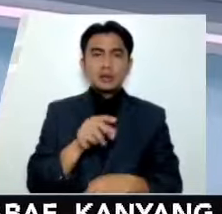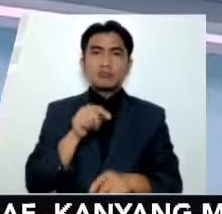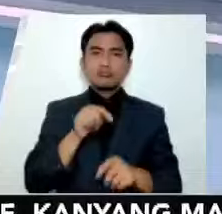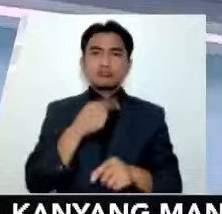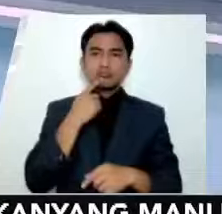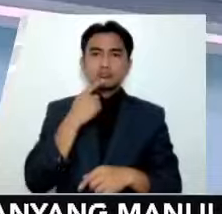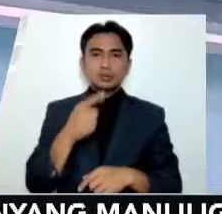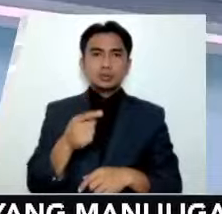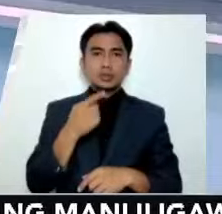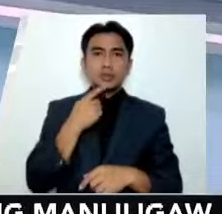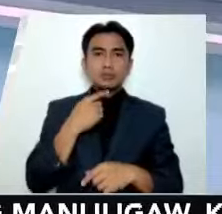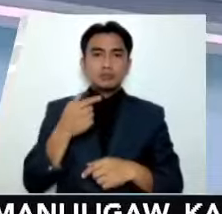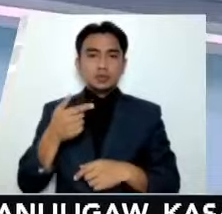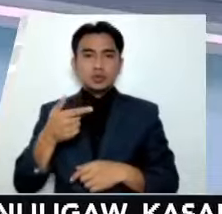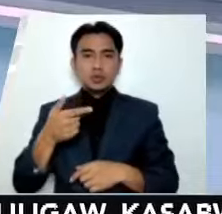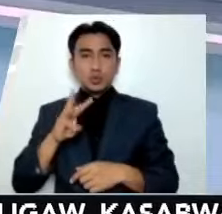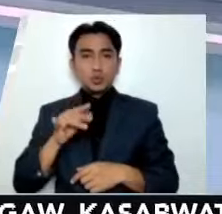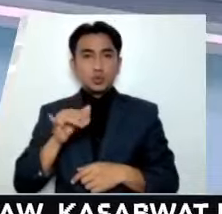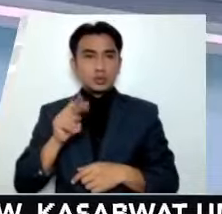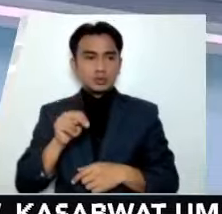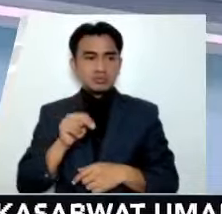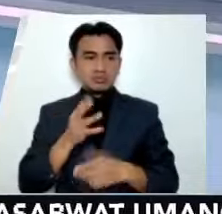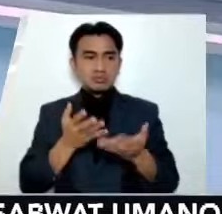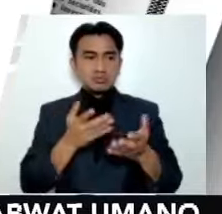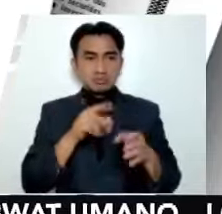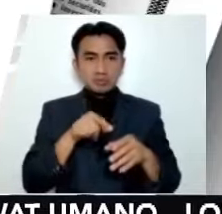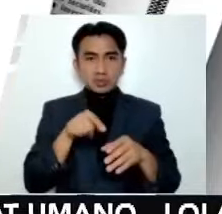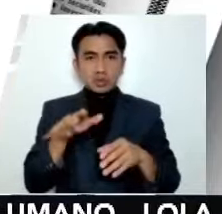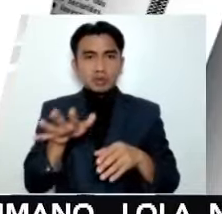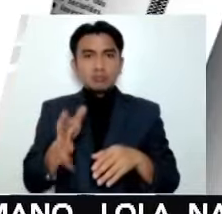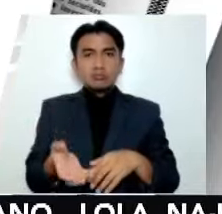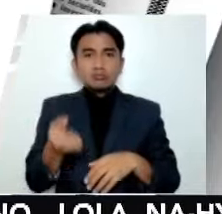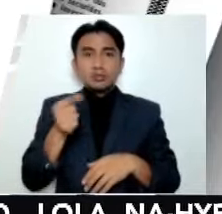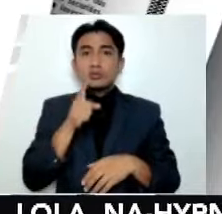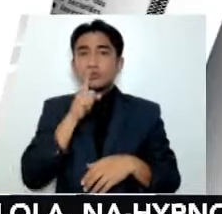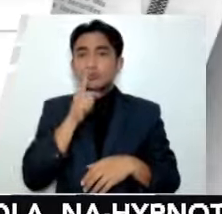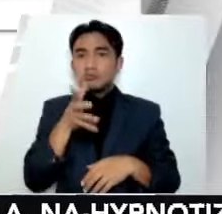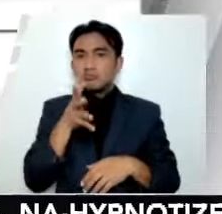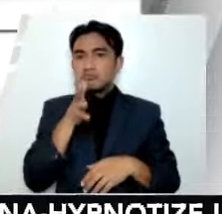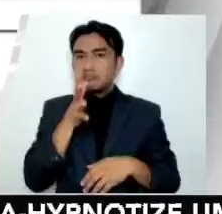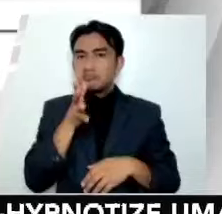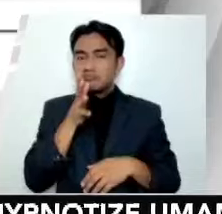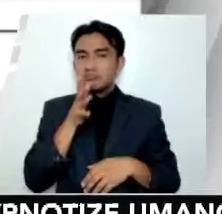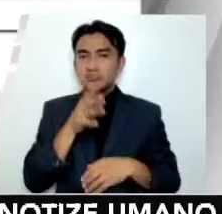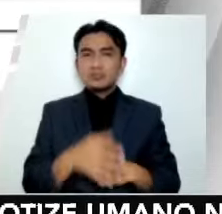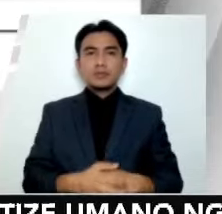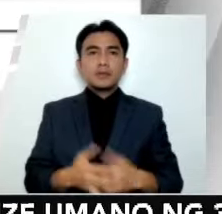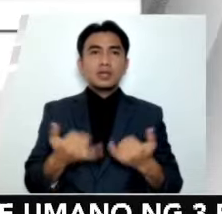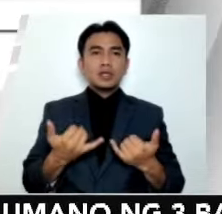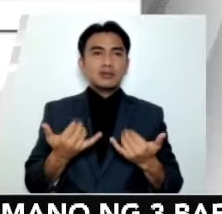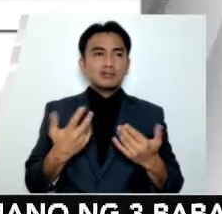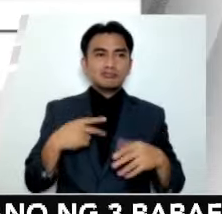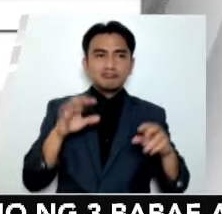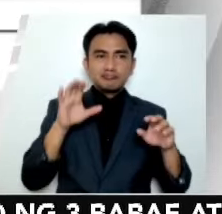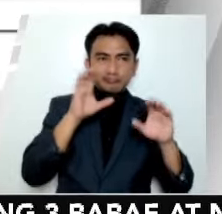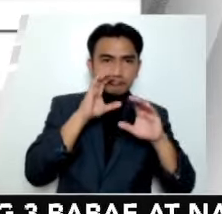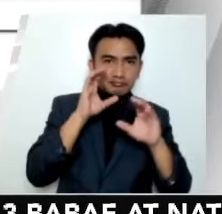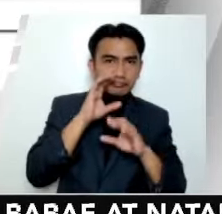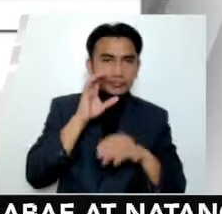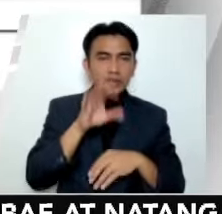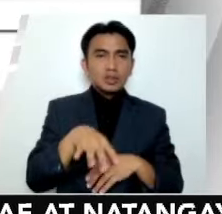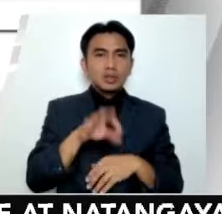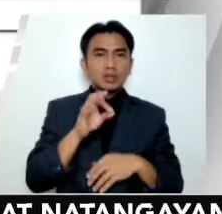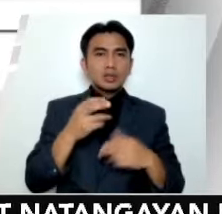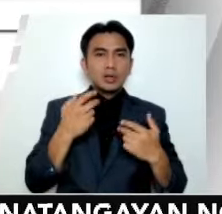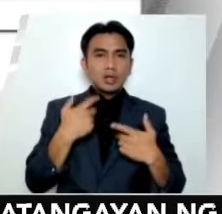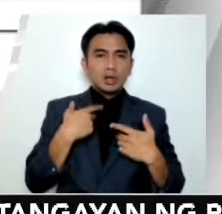Gatchalian na posibleng biological mother ni Guo. Sa mga dokumentong nakalap ni Senator Risa Ontiveros, incorporator sa mga negosyo ni